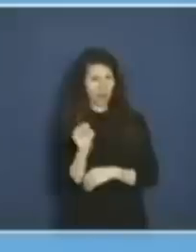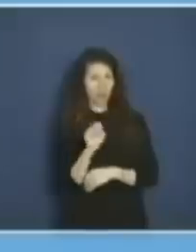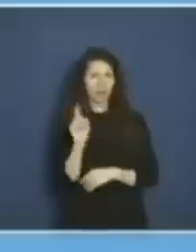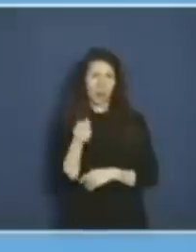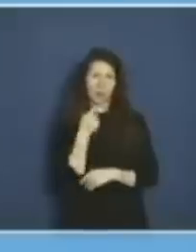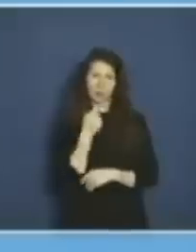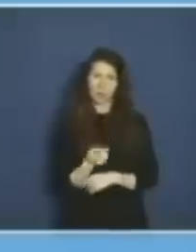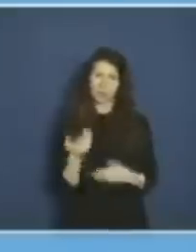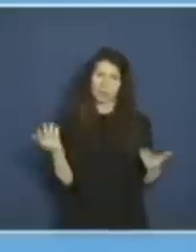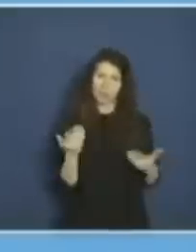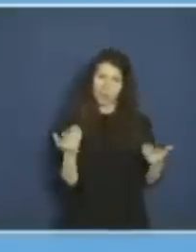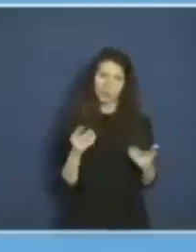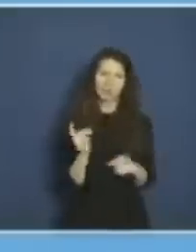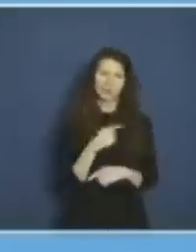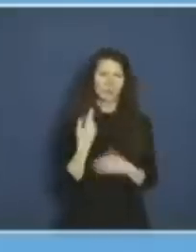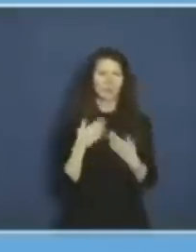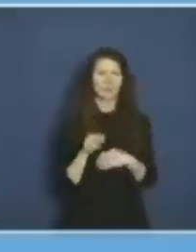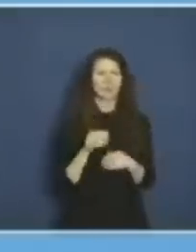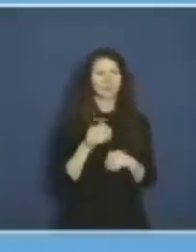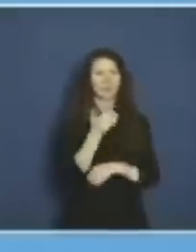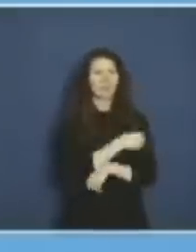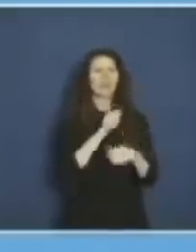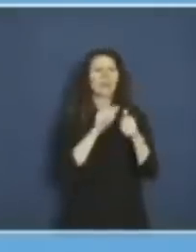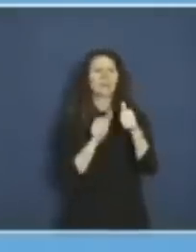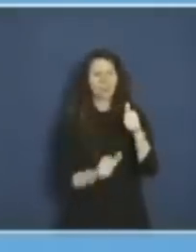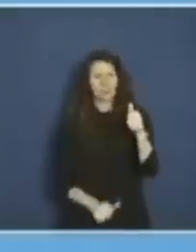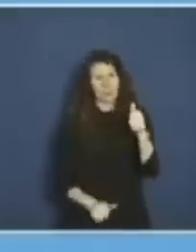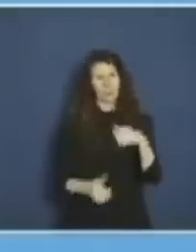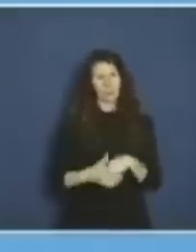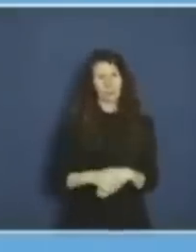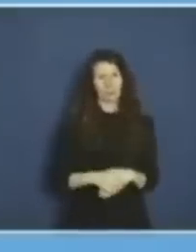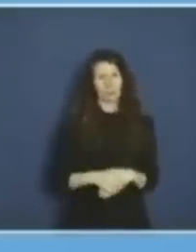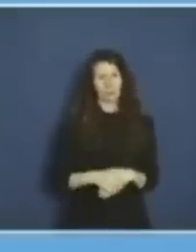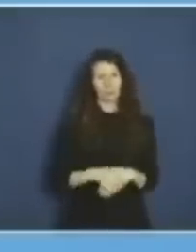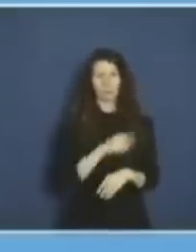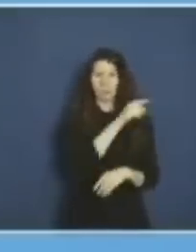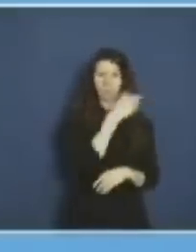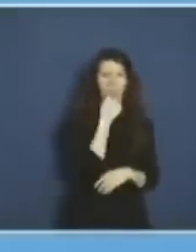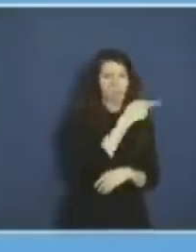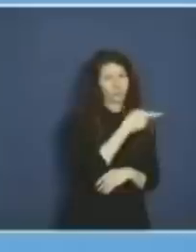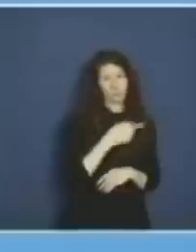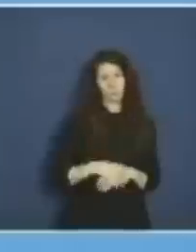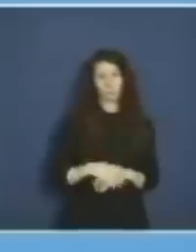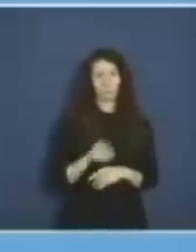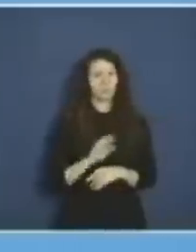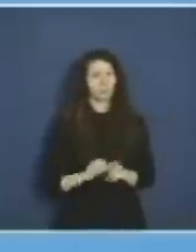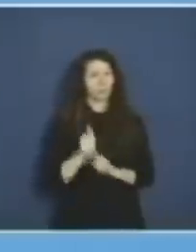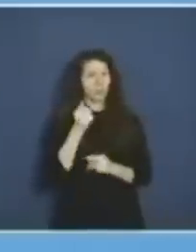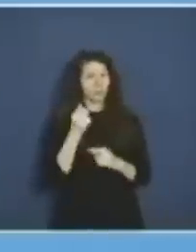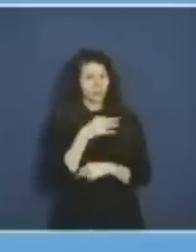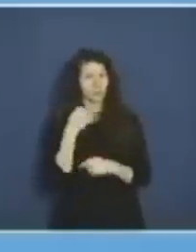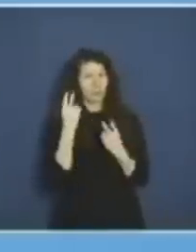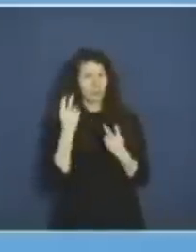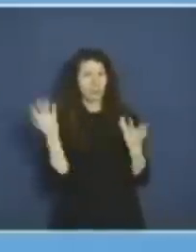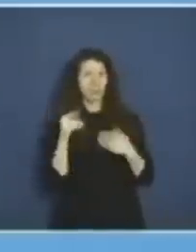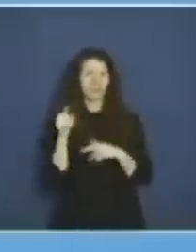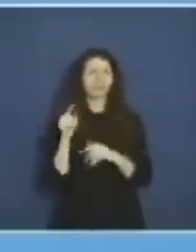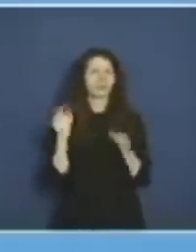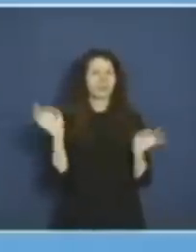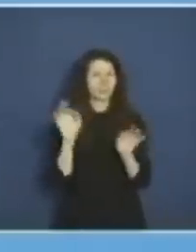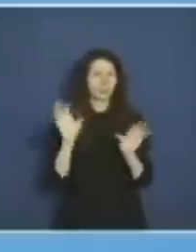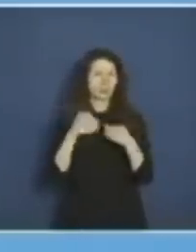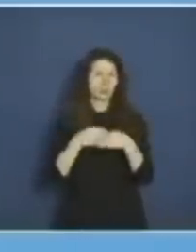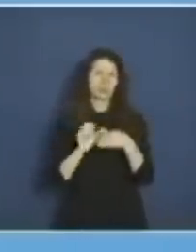eine Impfpriorisierung festgelegt. Unser Ziel war es, in erster Linie die vulnerablen Gruppen zu schützen. Das heißt, wir mussten